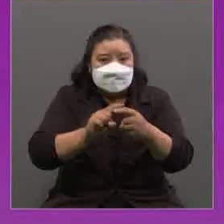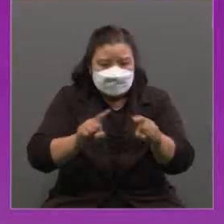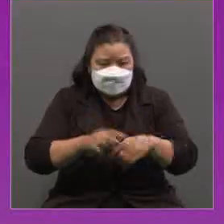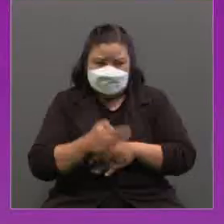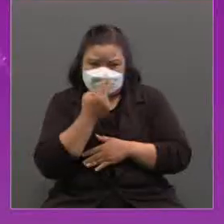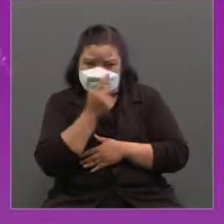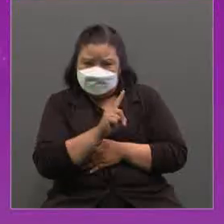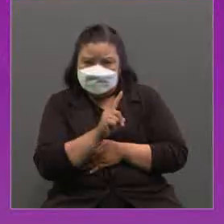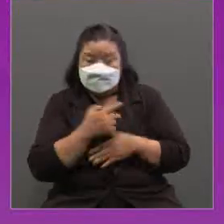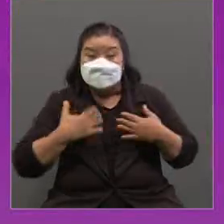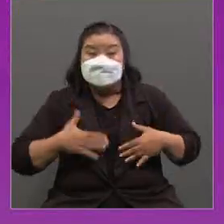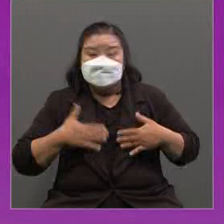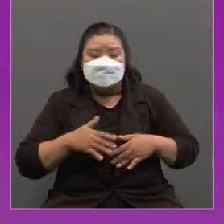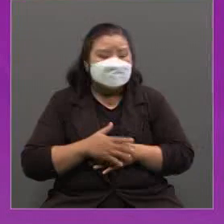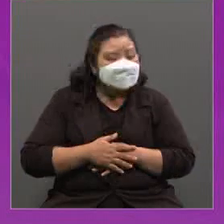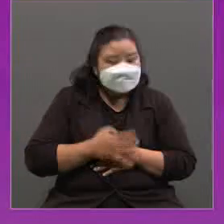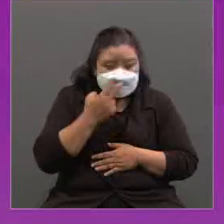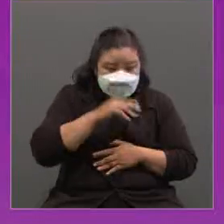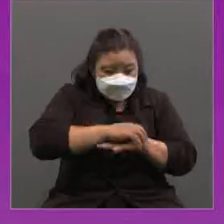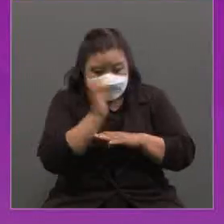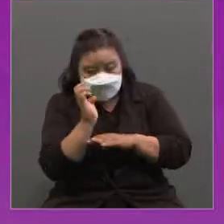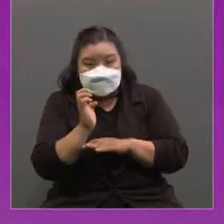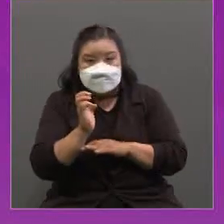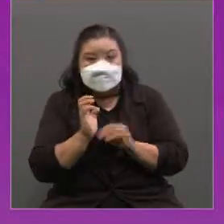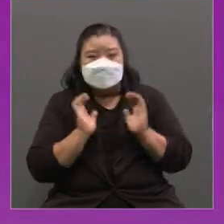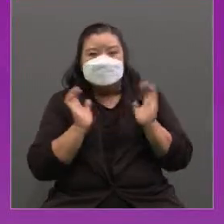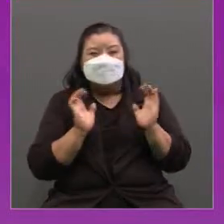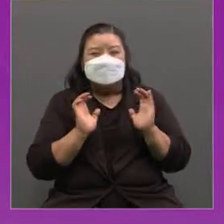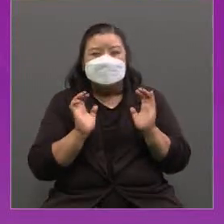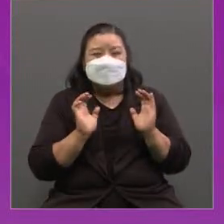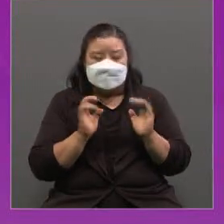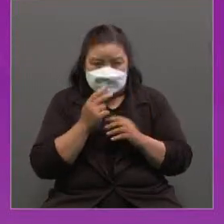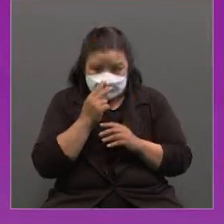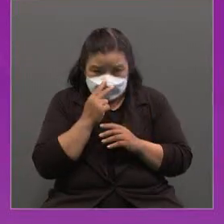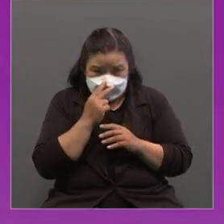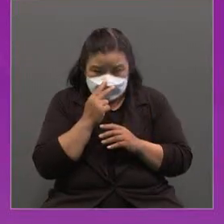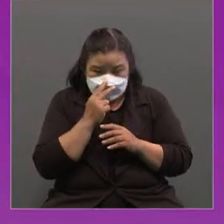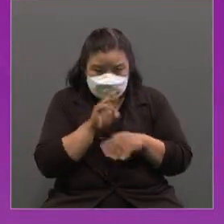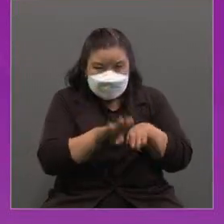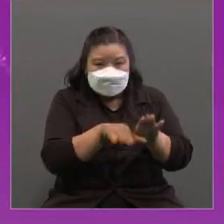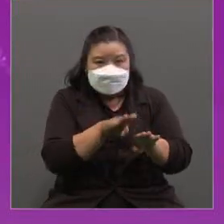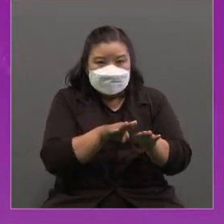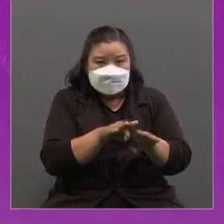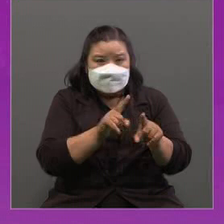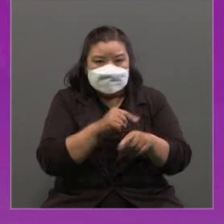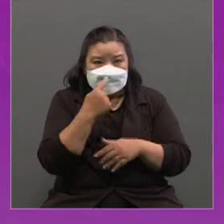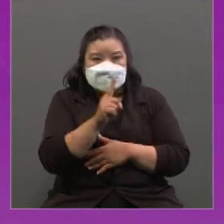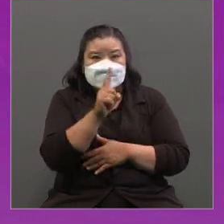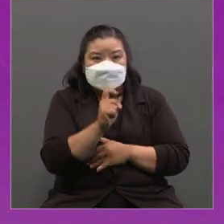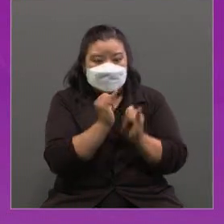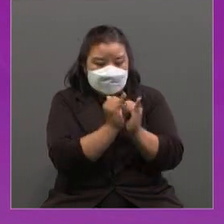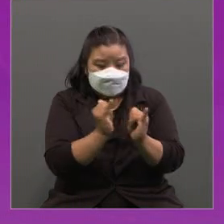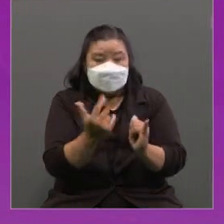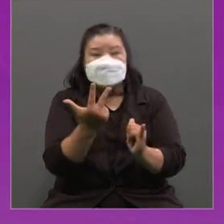ไปเจอกองผ้าก็เลยไปเปิดดูพอเปิดปุ๊บผงะเลยฮะเพราะว่าไปเจอเท้าคนแล้วปรากฏว่ามีศพอยู่ถึง